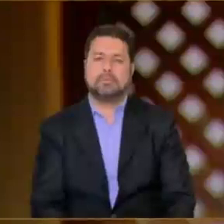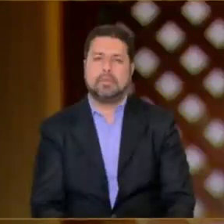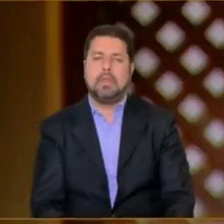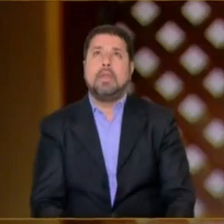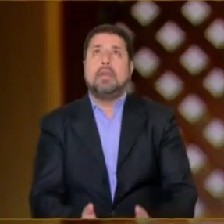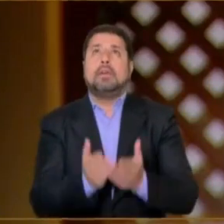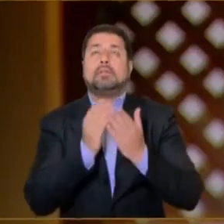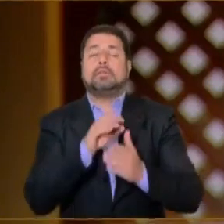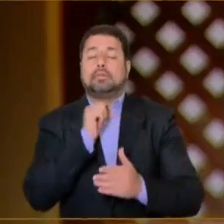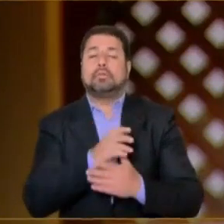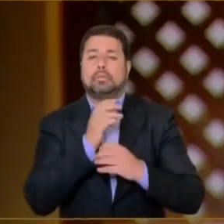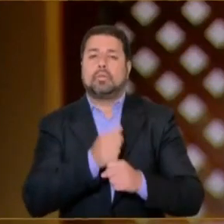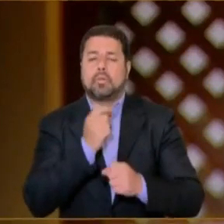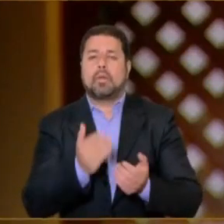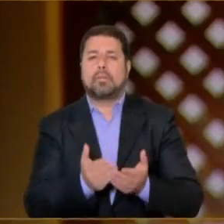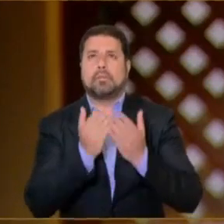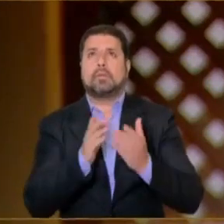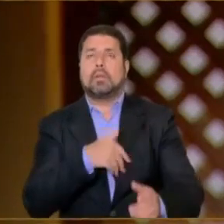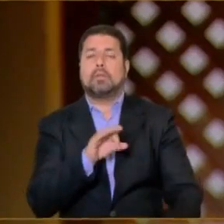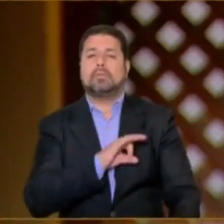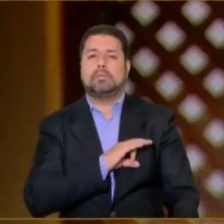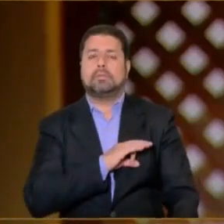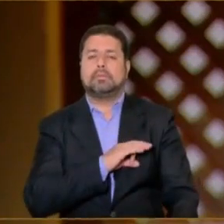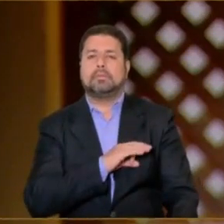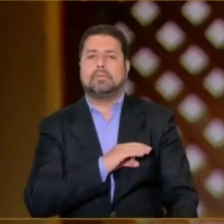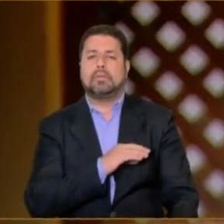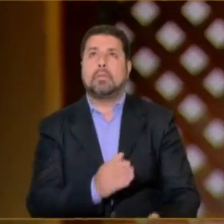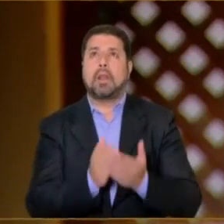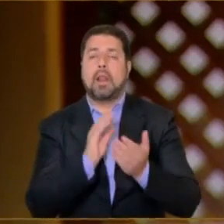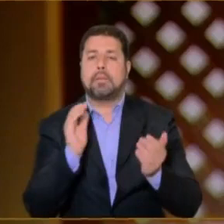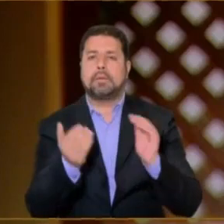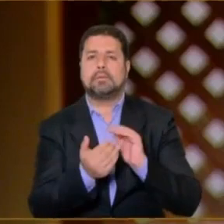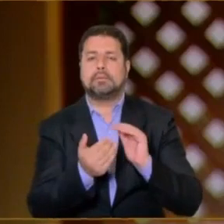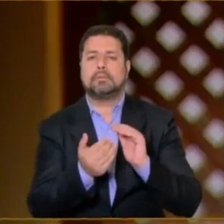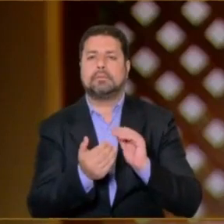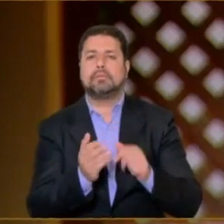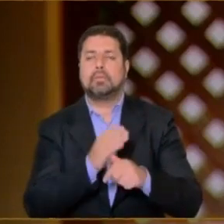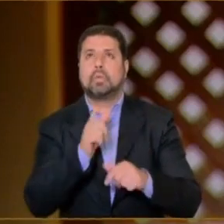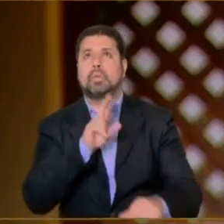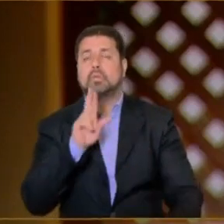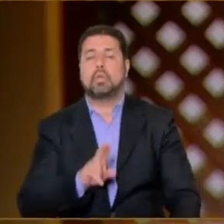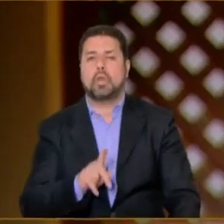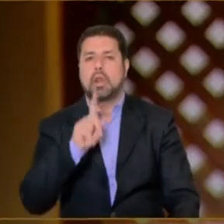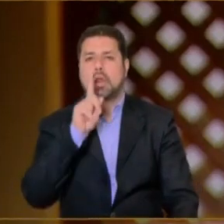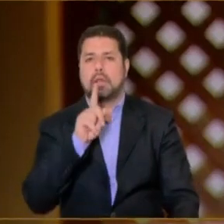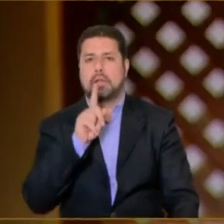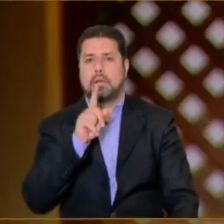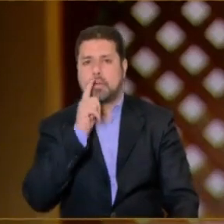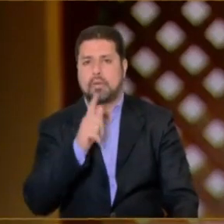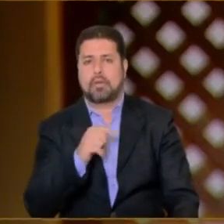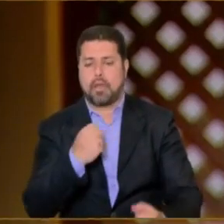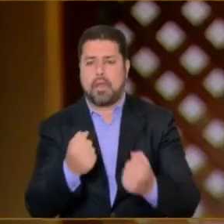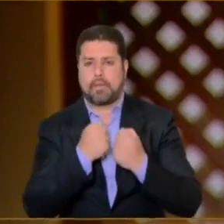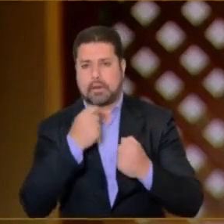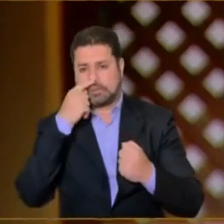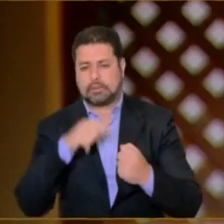اللهم يا اكرم الاكرمين ويا ارحم الراحمين ويا رب العالمين نسالك يا مولانا فلا